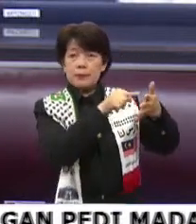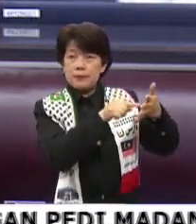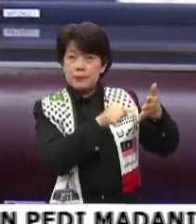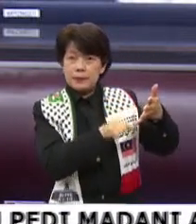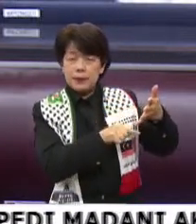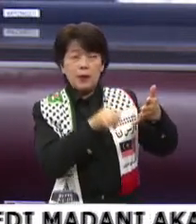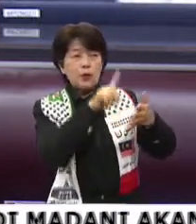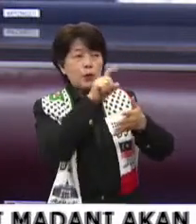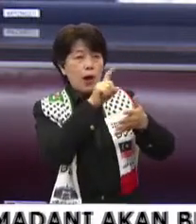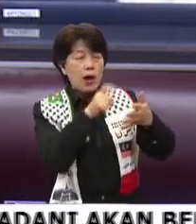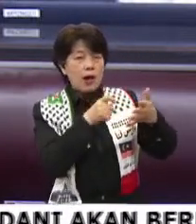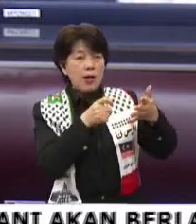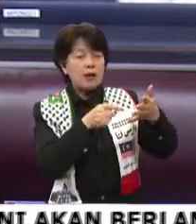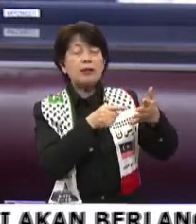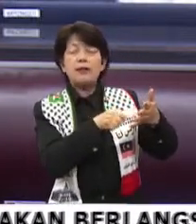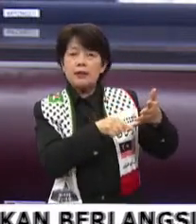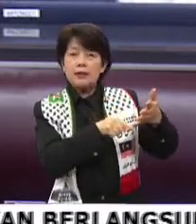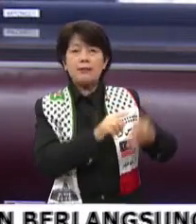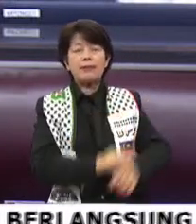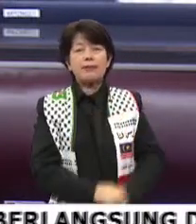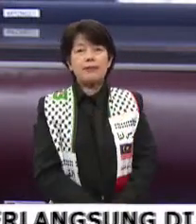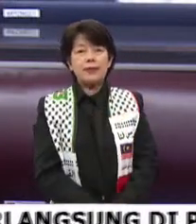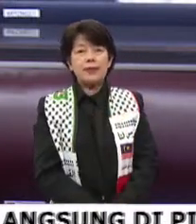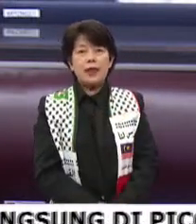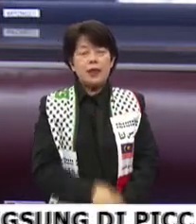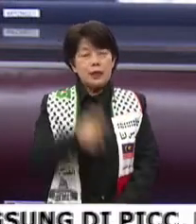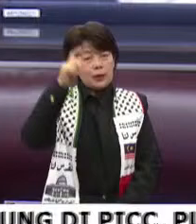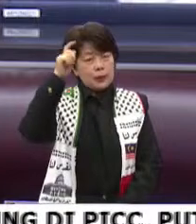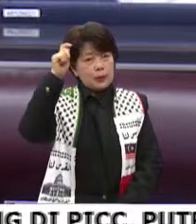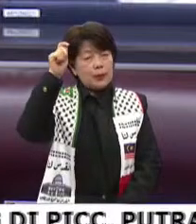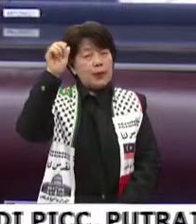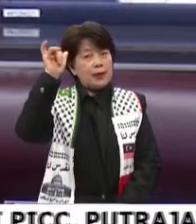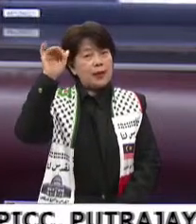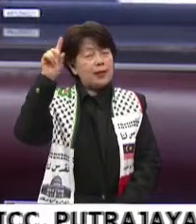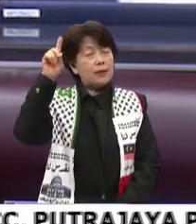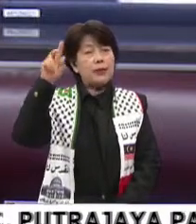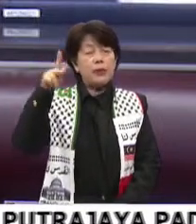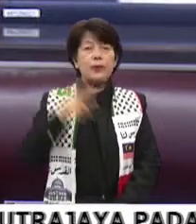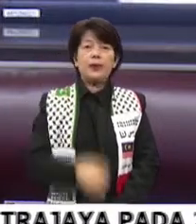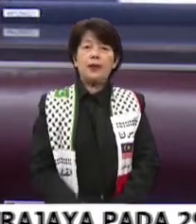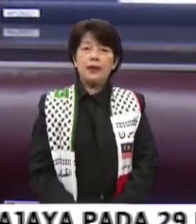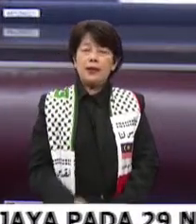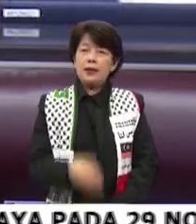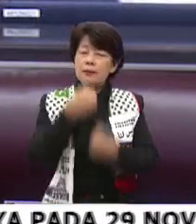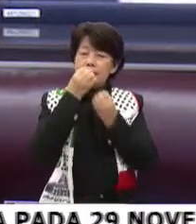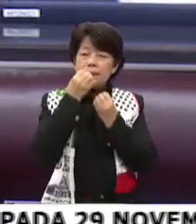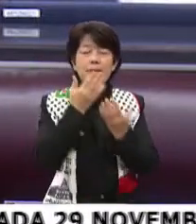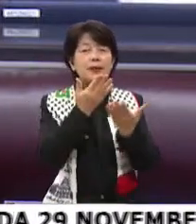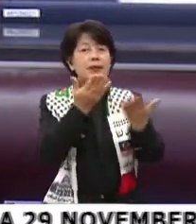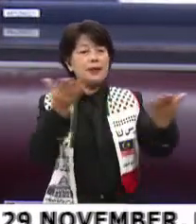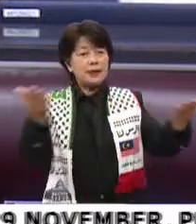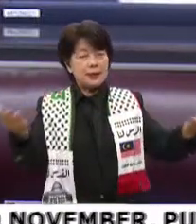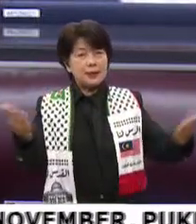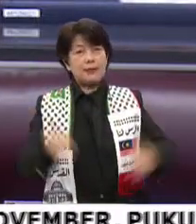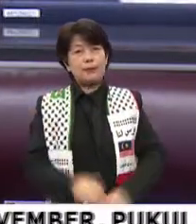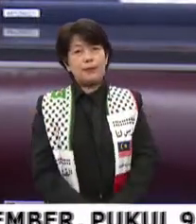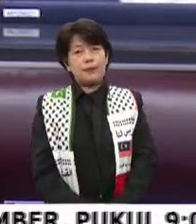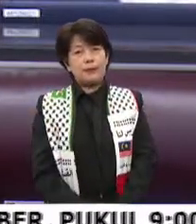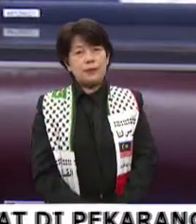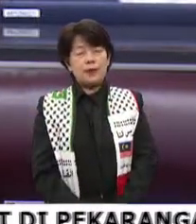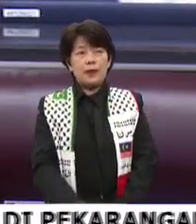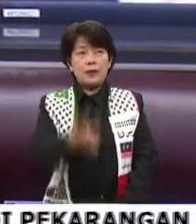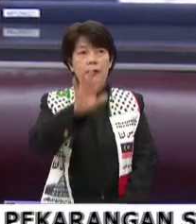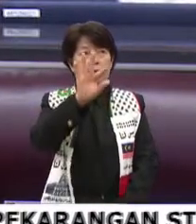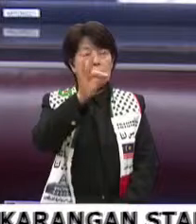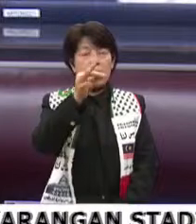tadi tuan tuan yang di-pertua dari Saya ingin memaklumkan bahawa terdapat